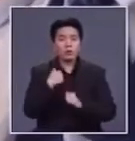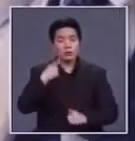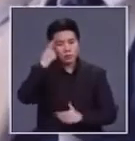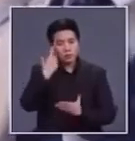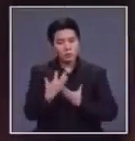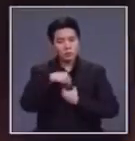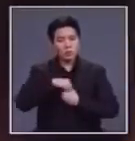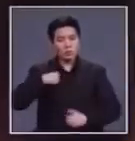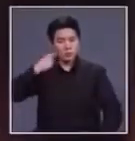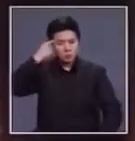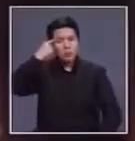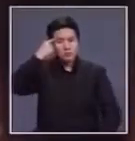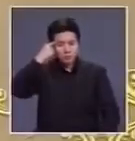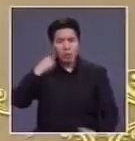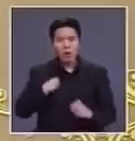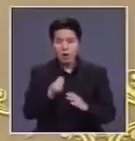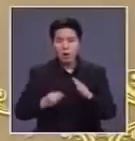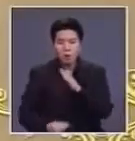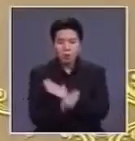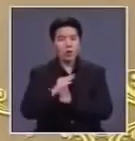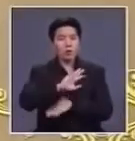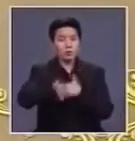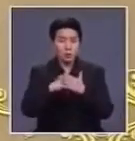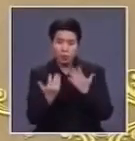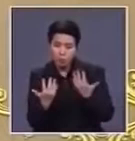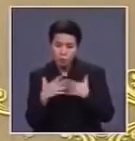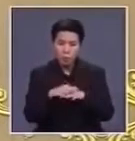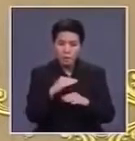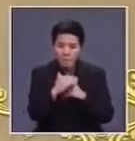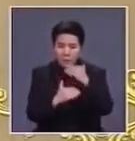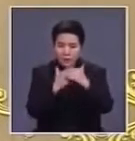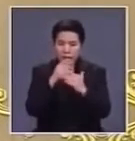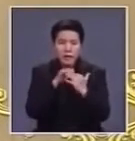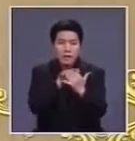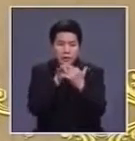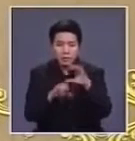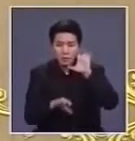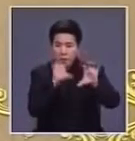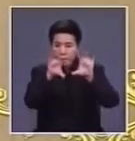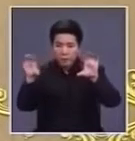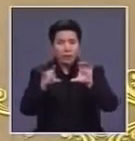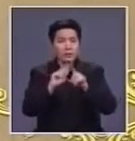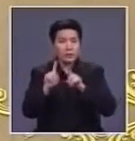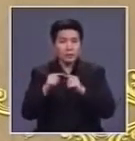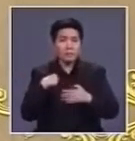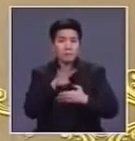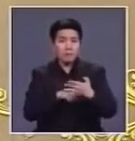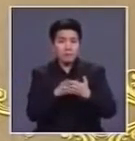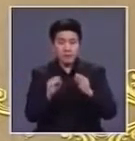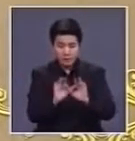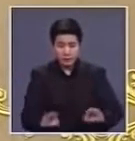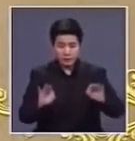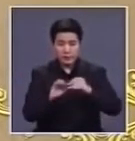ณโดยเปิดโอกาสให้ทุกภาคส่วนมีส่วนร่วมในการพัฒนาสื่อในทุกมิติภายใต้4ยุทธศาสตร์ที่สำคัญก็คือขย